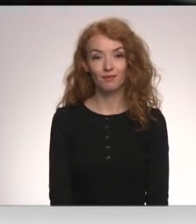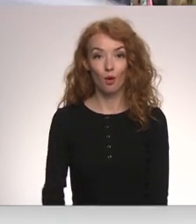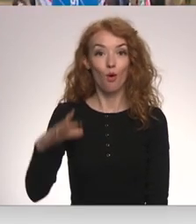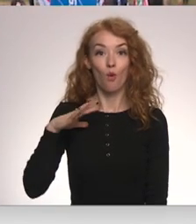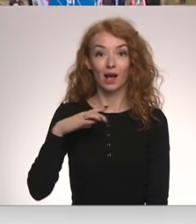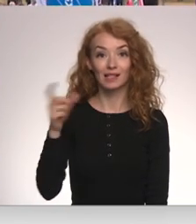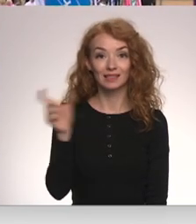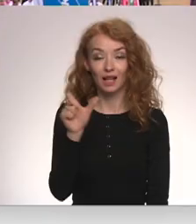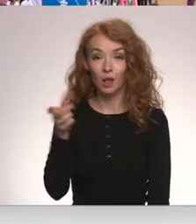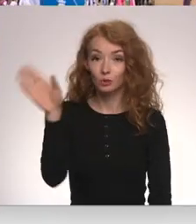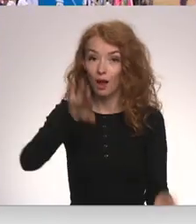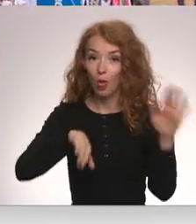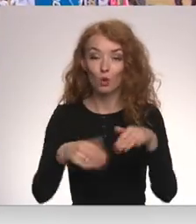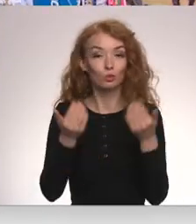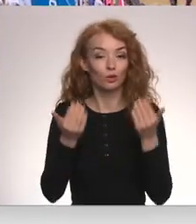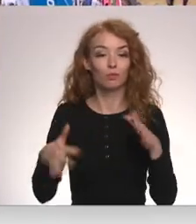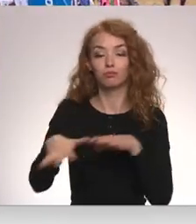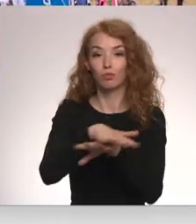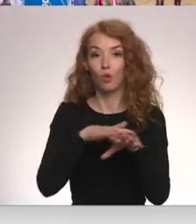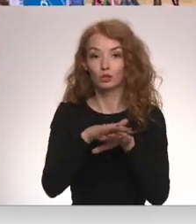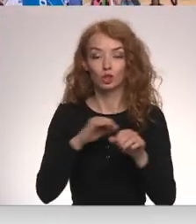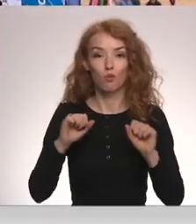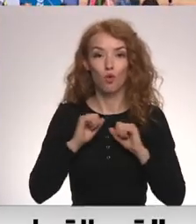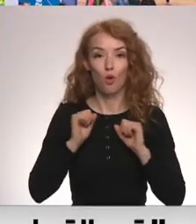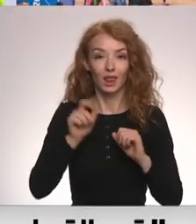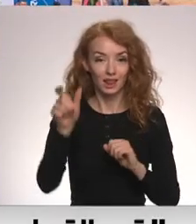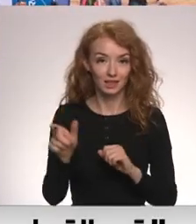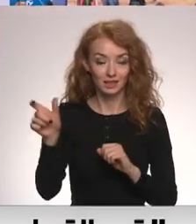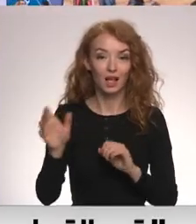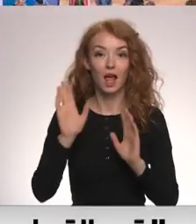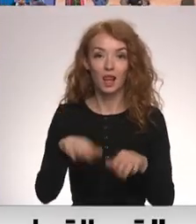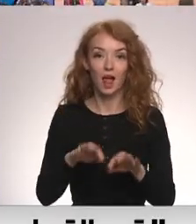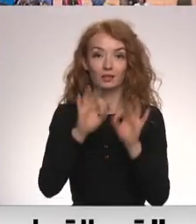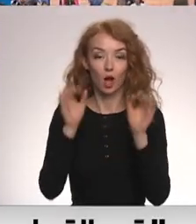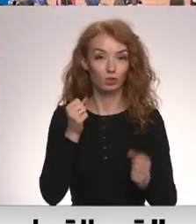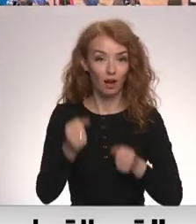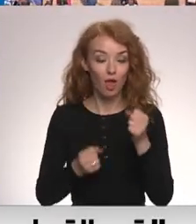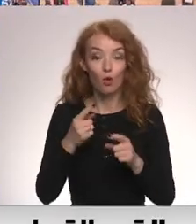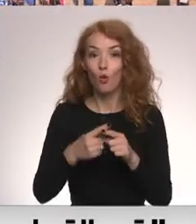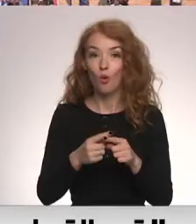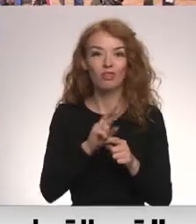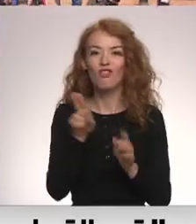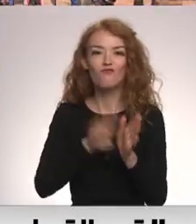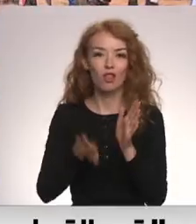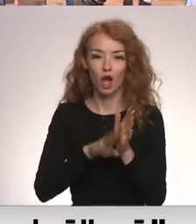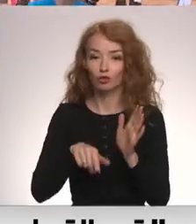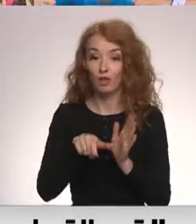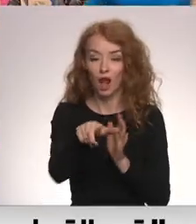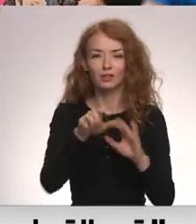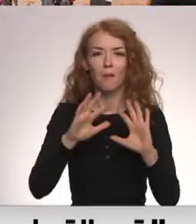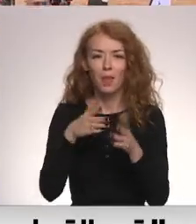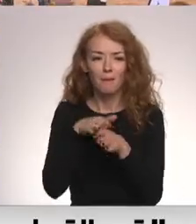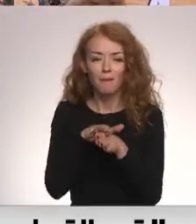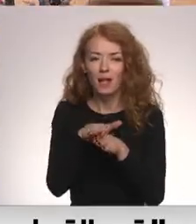Ogres zilajos kalnos šodien pulcēs sporta entuziasti, lai dotos skrējienā. Un ne jau parastā trasē, bet pilnā